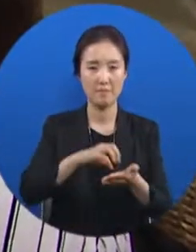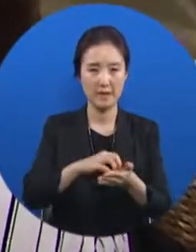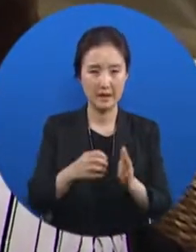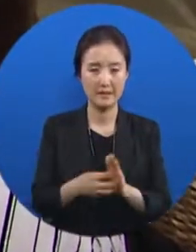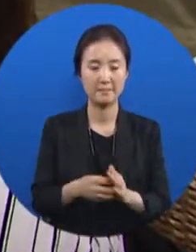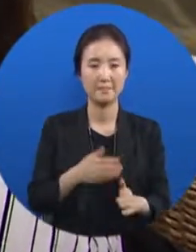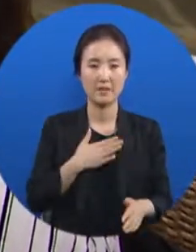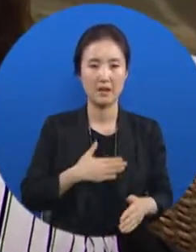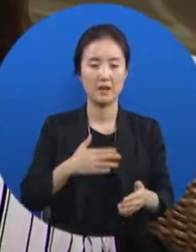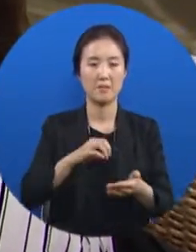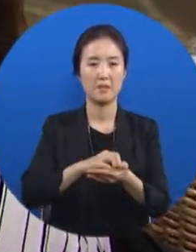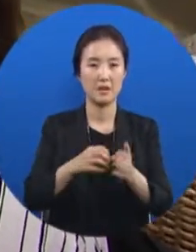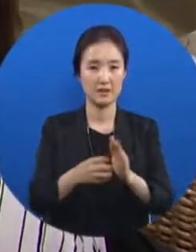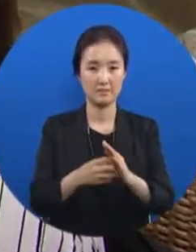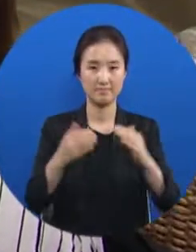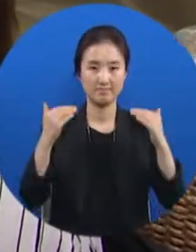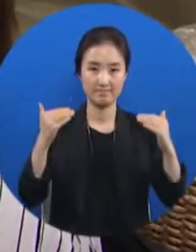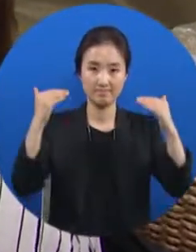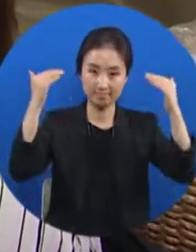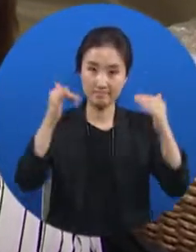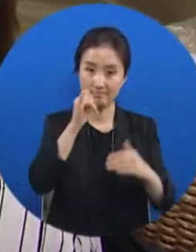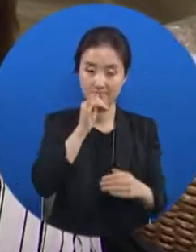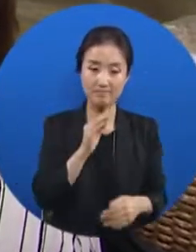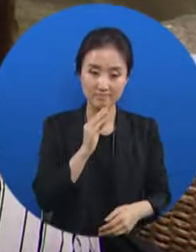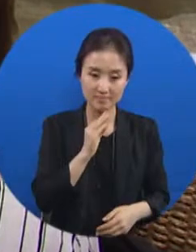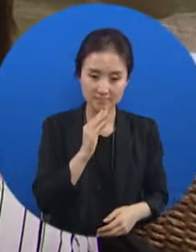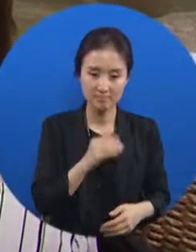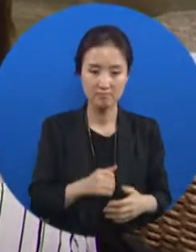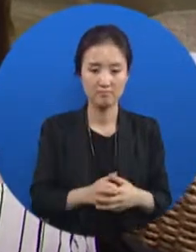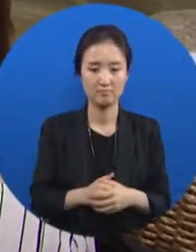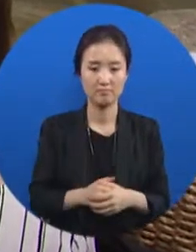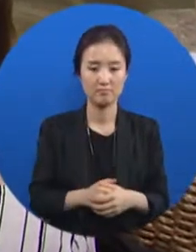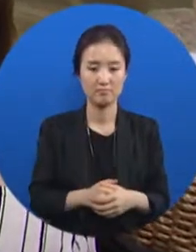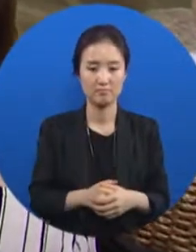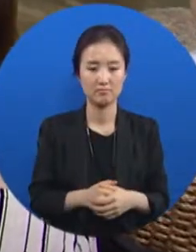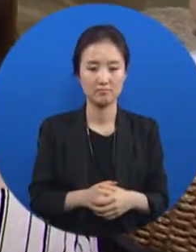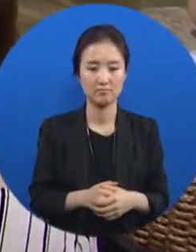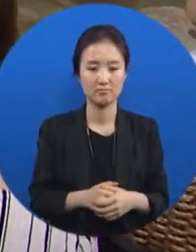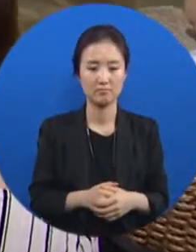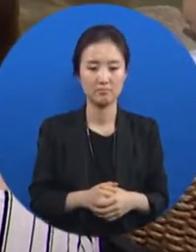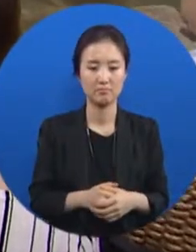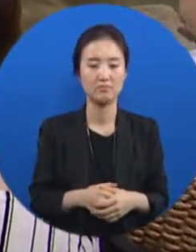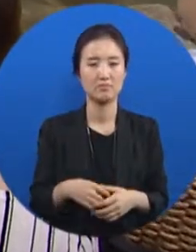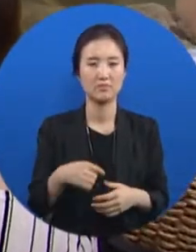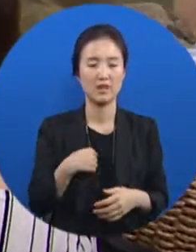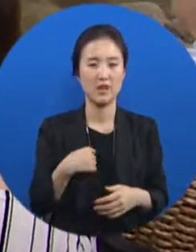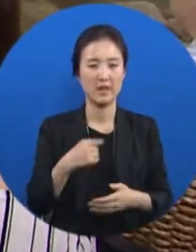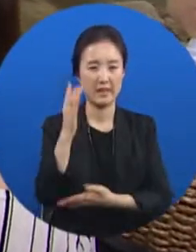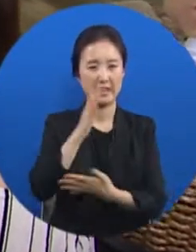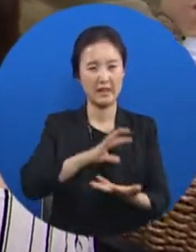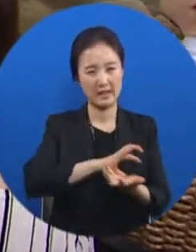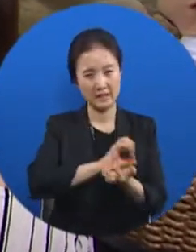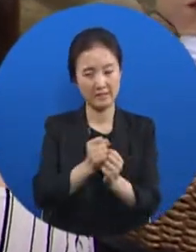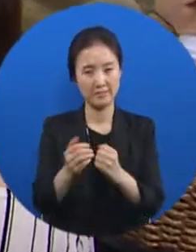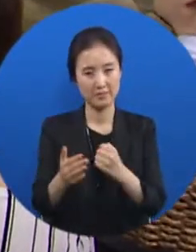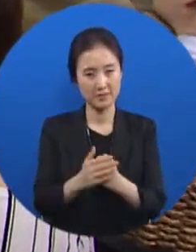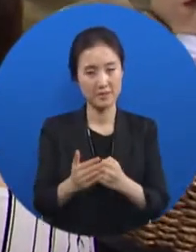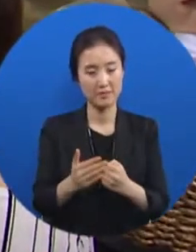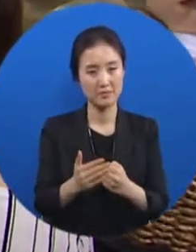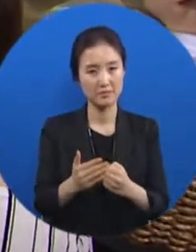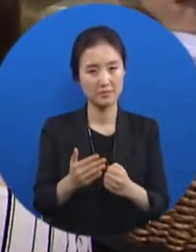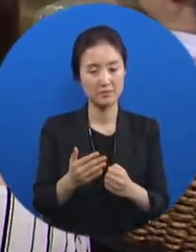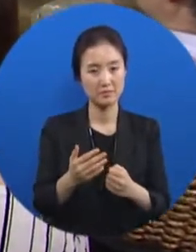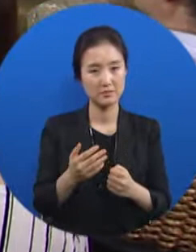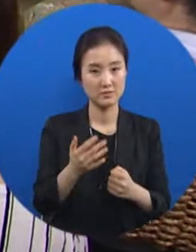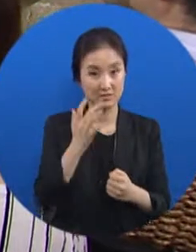예. 정말 많은 얘기들을 시간 안에 줄이다 보니까 좀 빨리 간 건 있지만 아마 이해가 되실 거예요. 저보다 여기